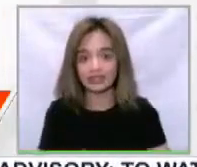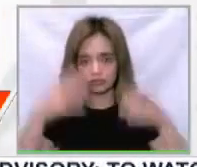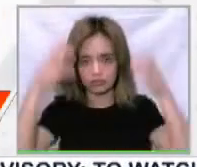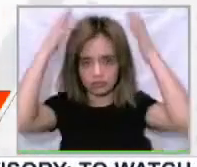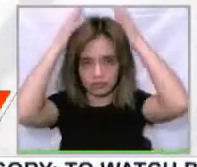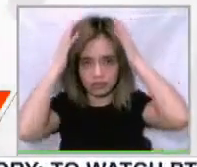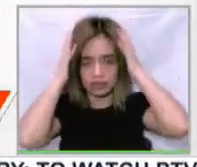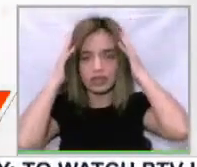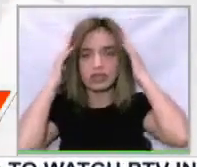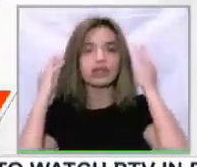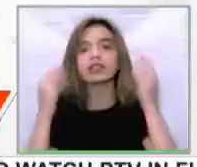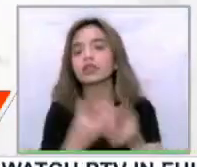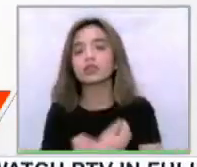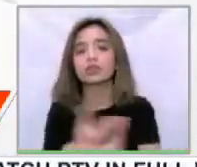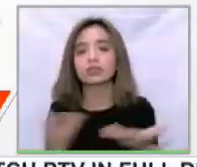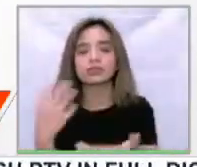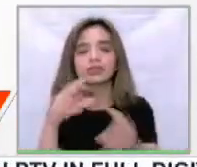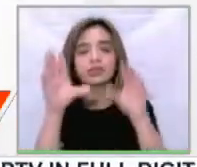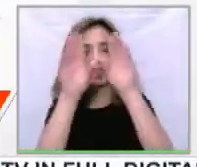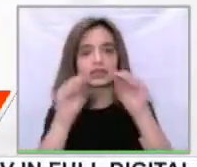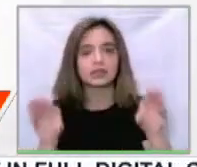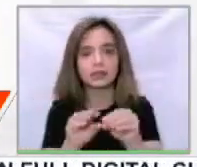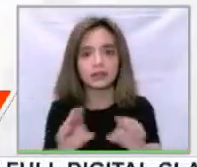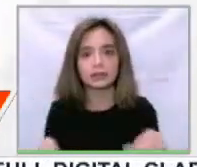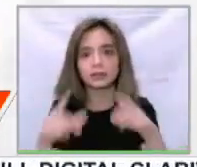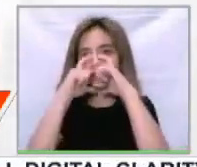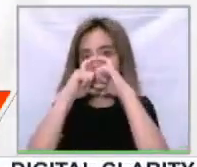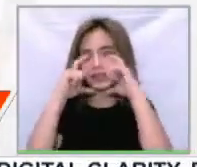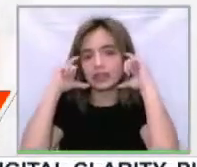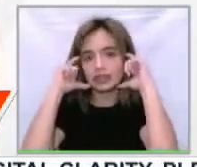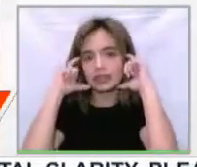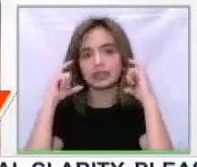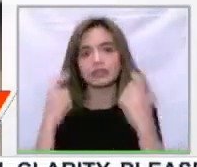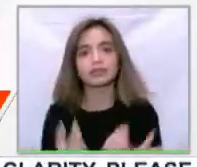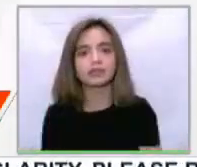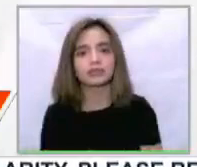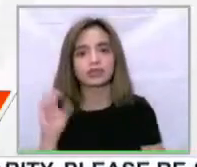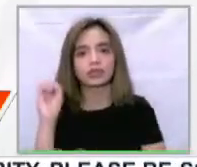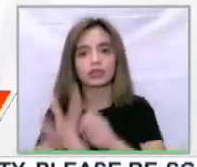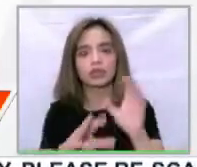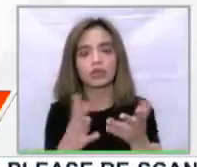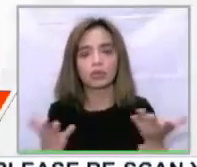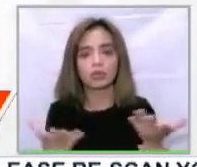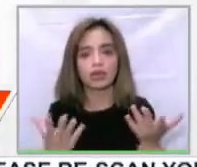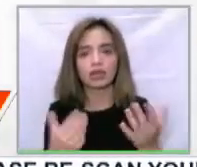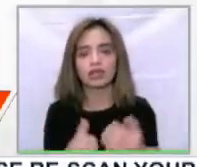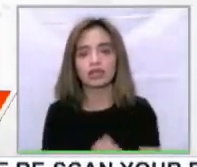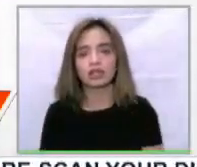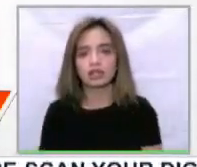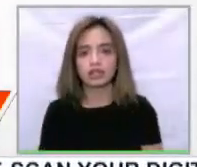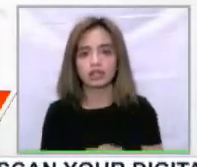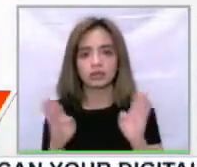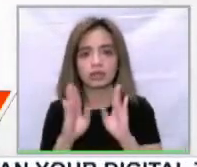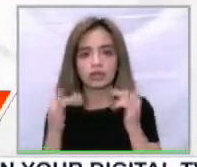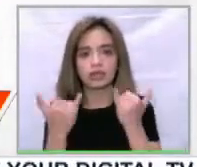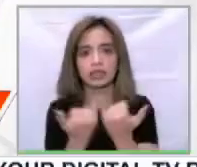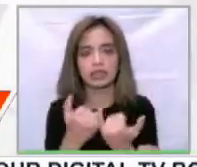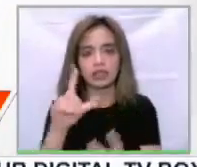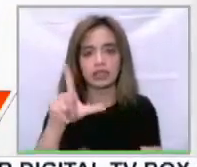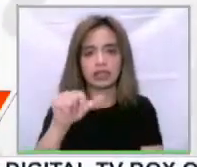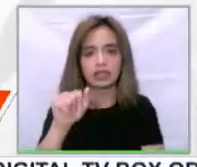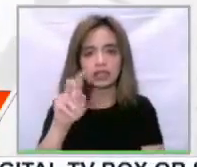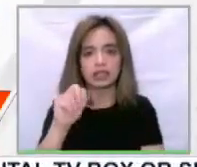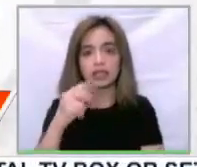habang namimigay ng Christmas packs at face masks sa mga lakal sa kahabaan po ng Kabayani Road sa Barangay Nangka. Ayon sa